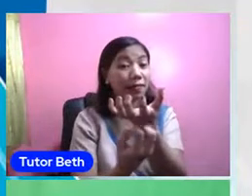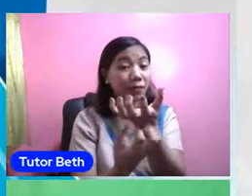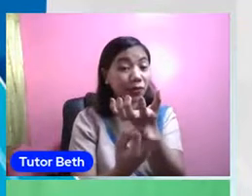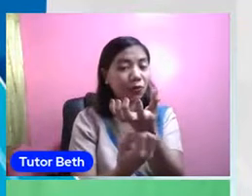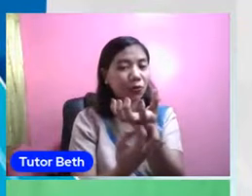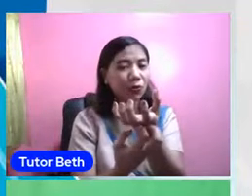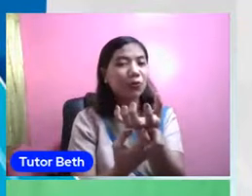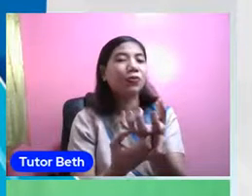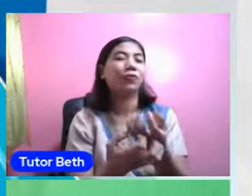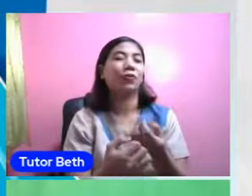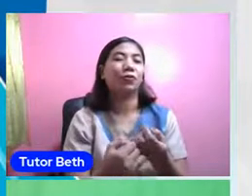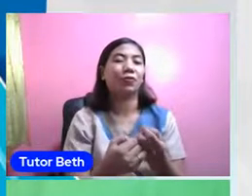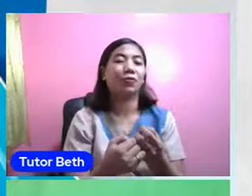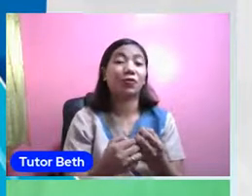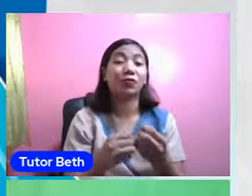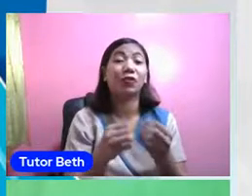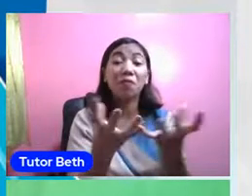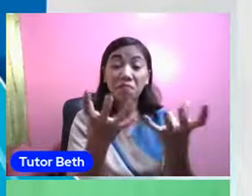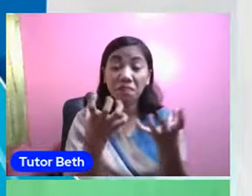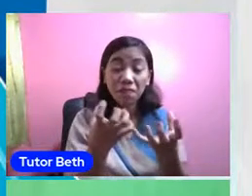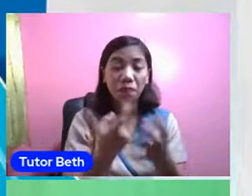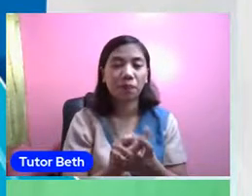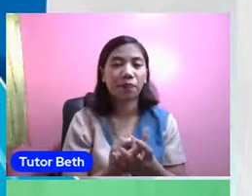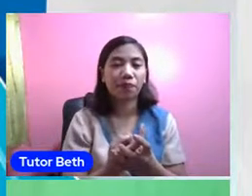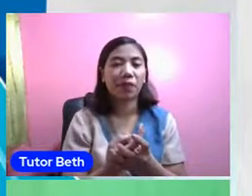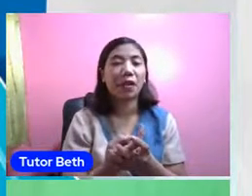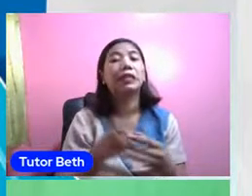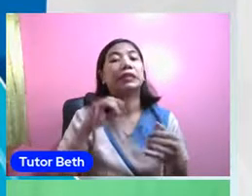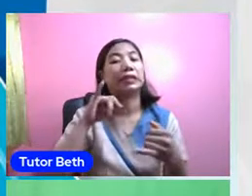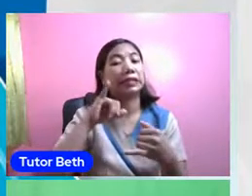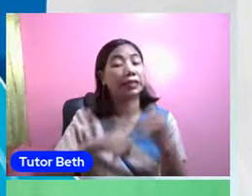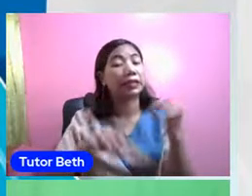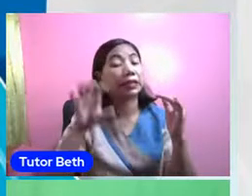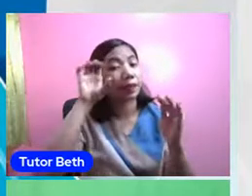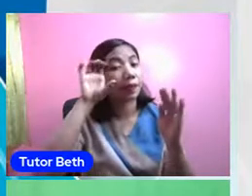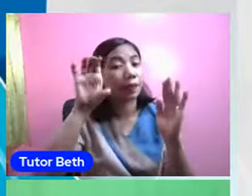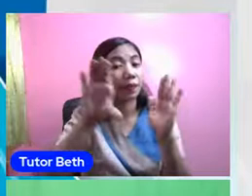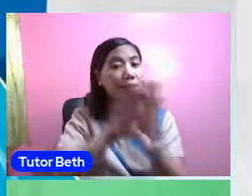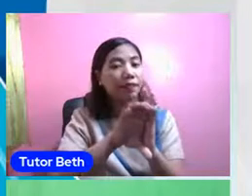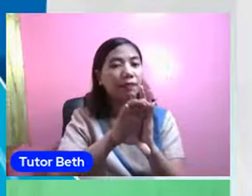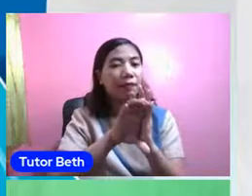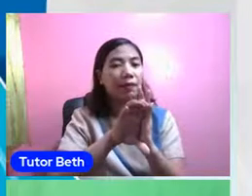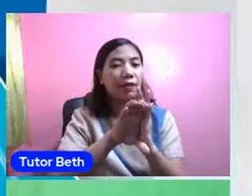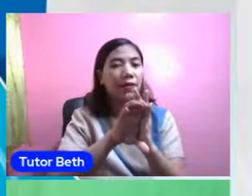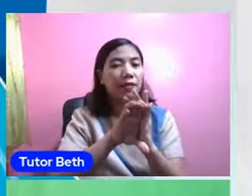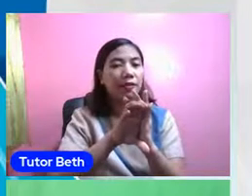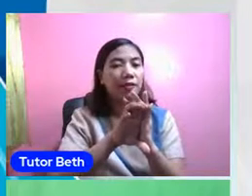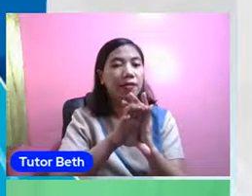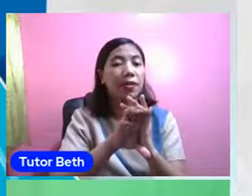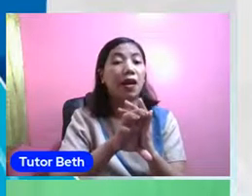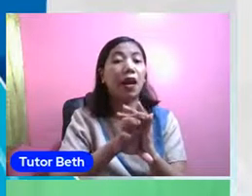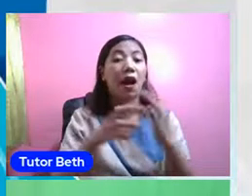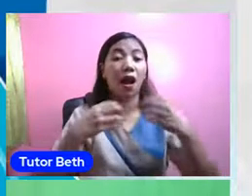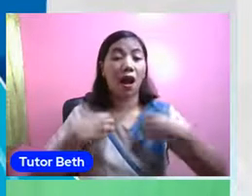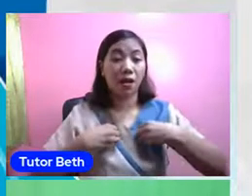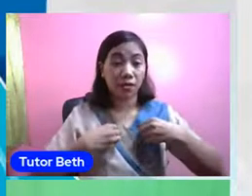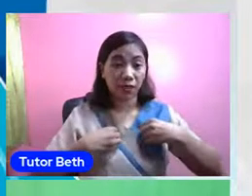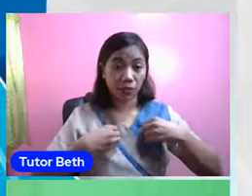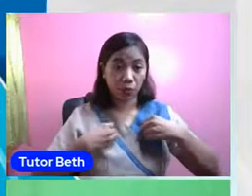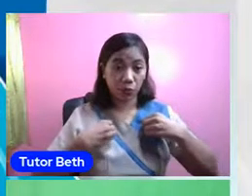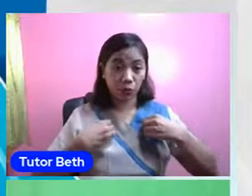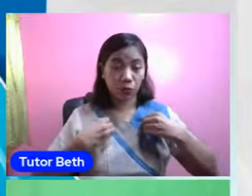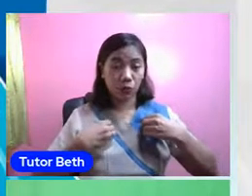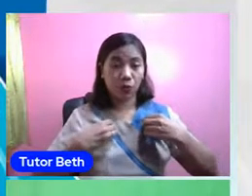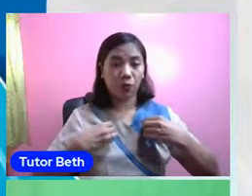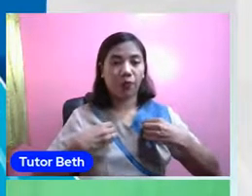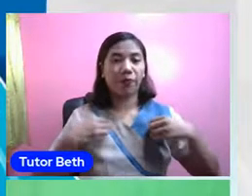inyong pamilya. Bago yung huling larawan natin, yan yung halimbawa ng kasuotan na